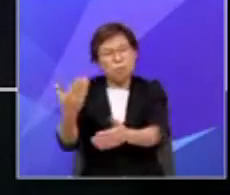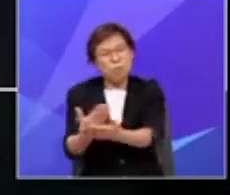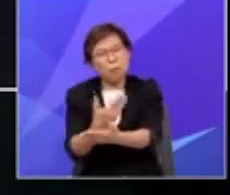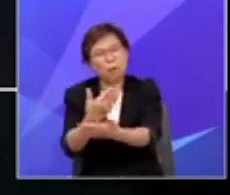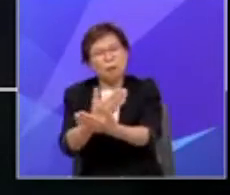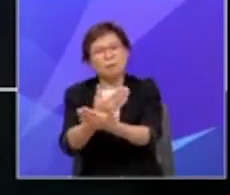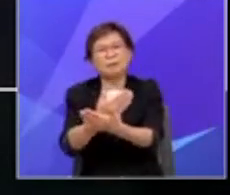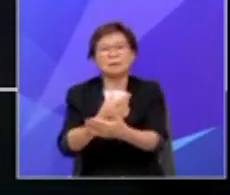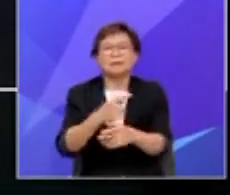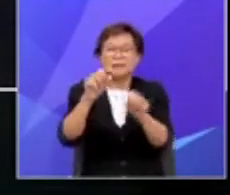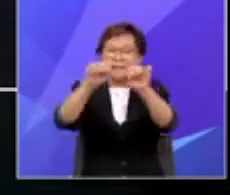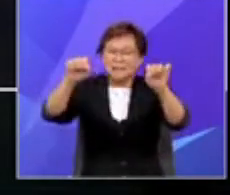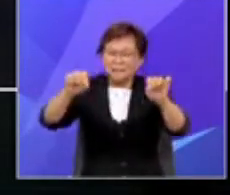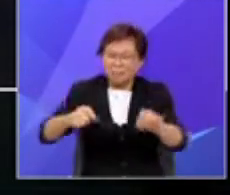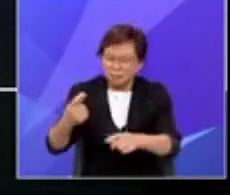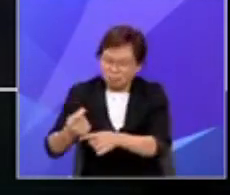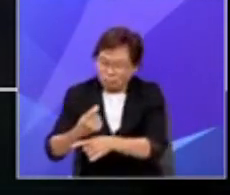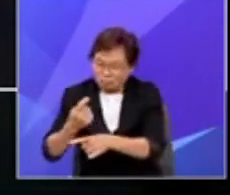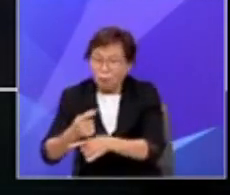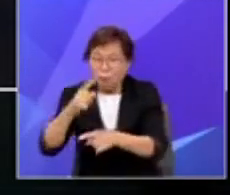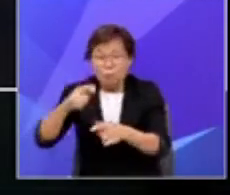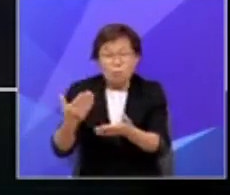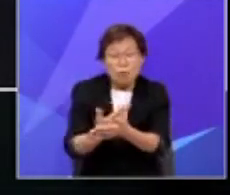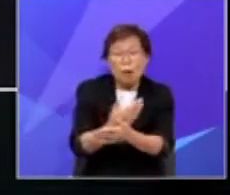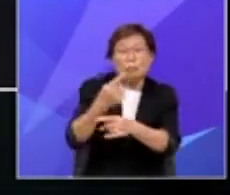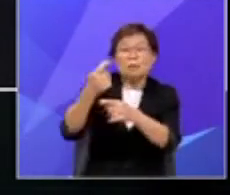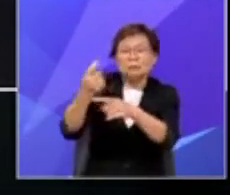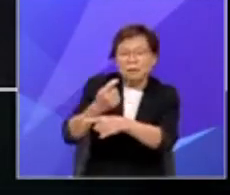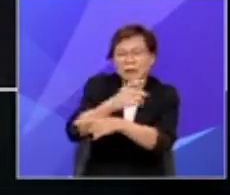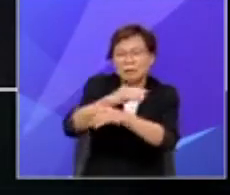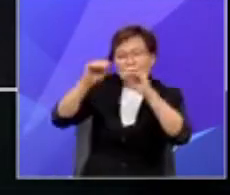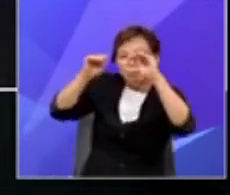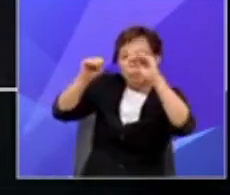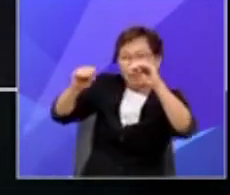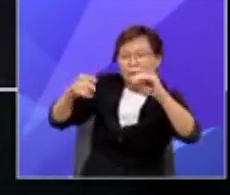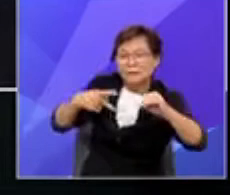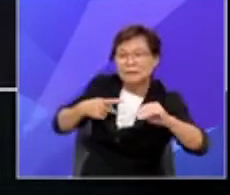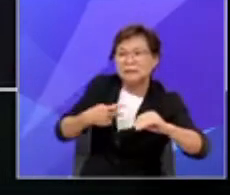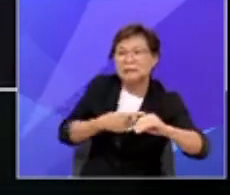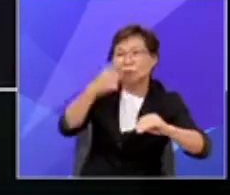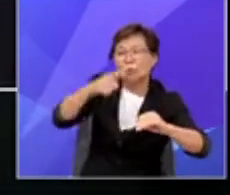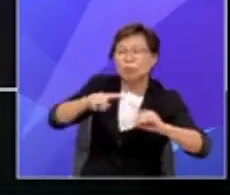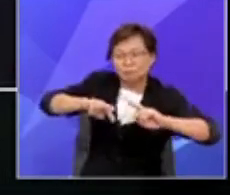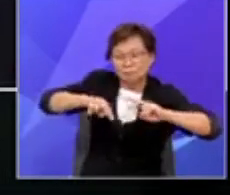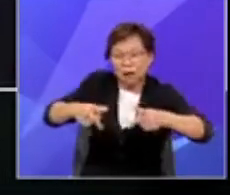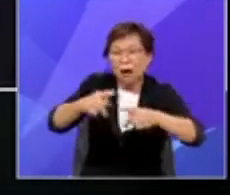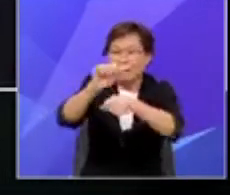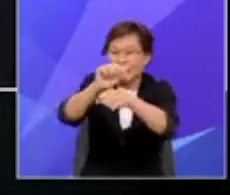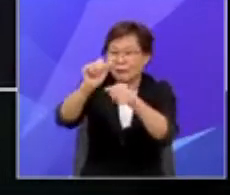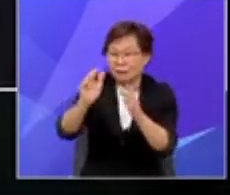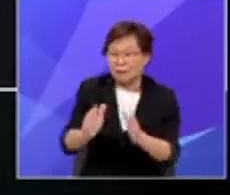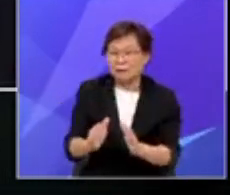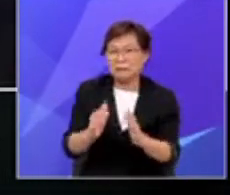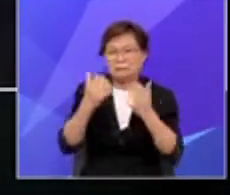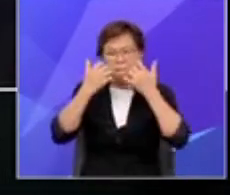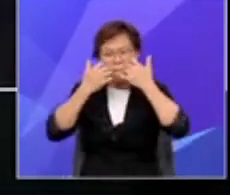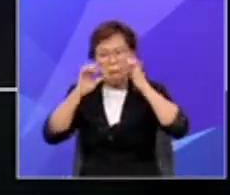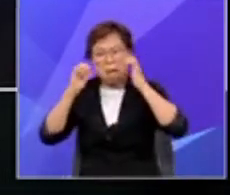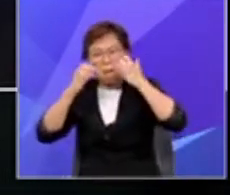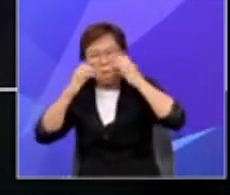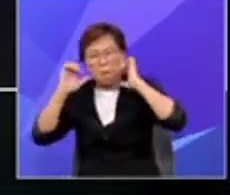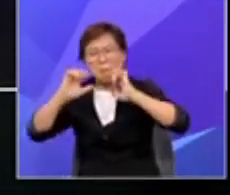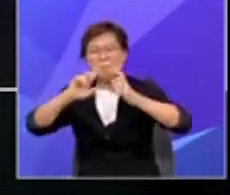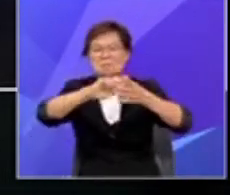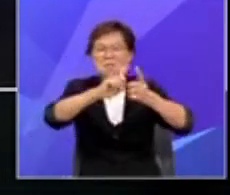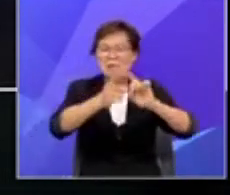sistem latihan dan maupun sistem pendidikan kita ini untuk melahirkan tenaga kerja yang berkelahiran